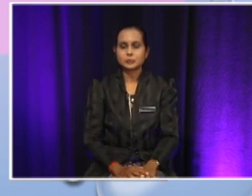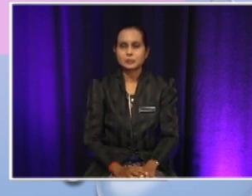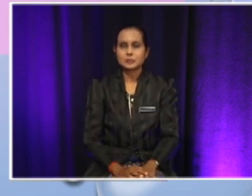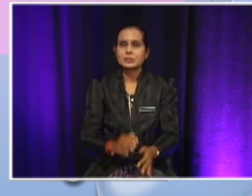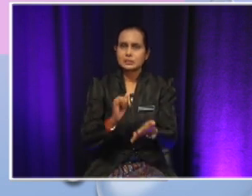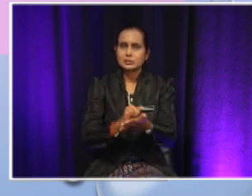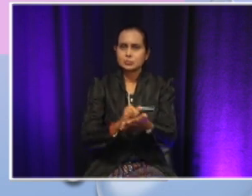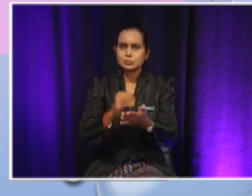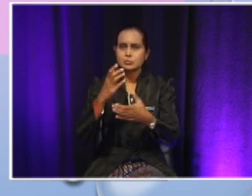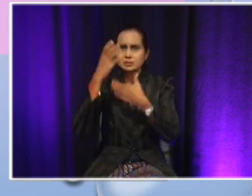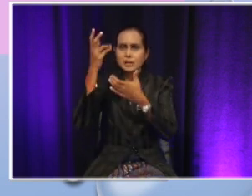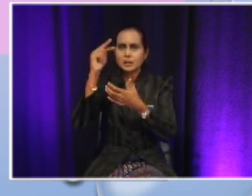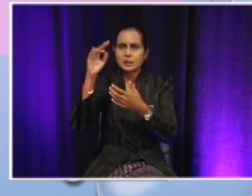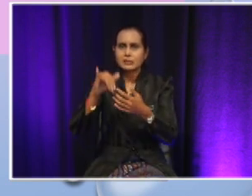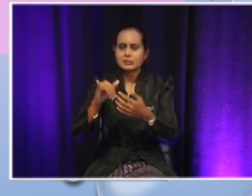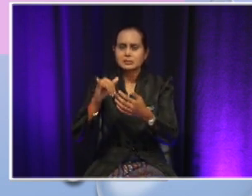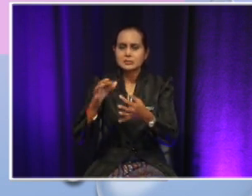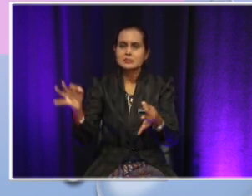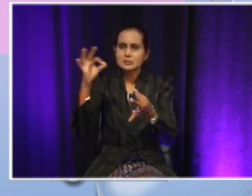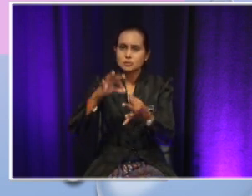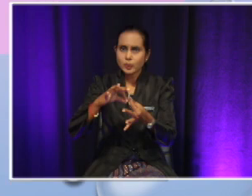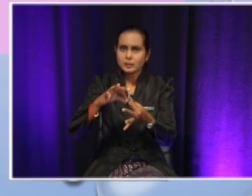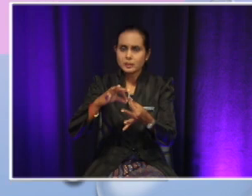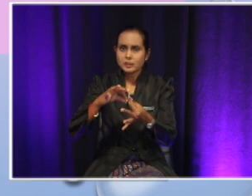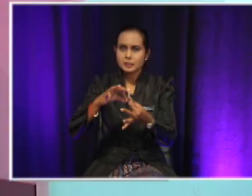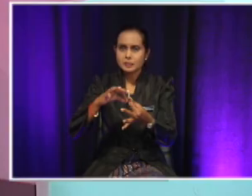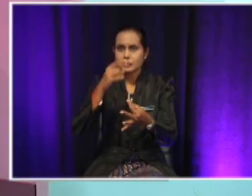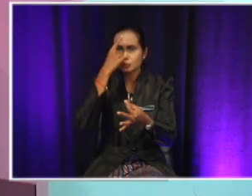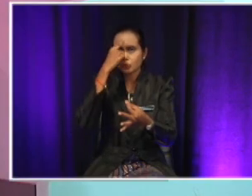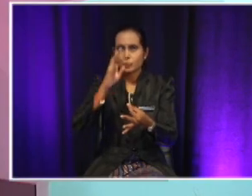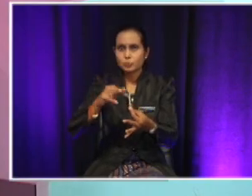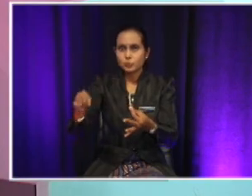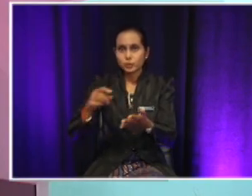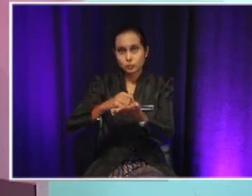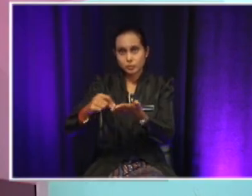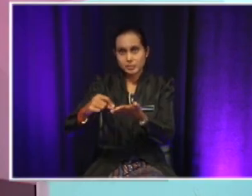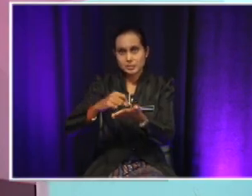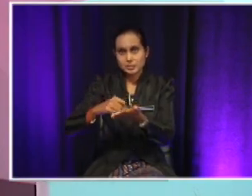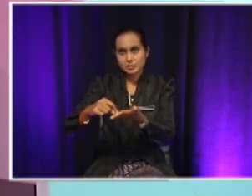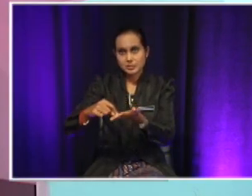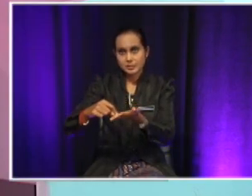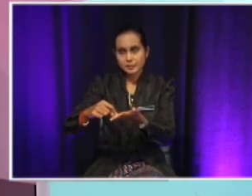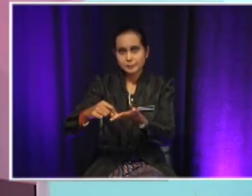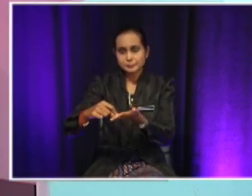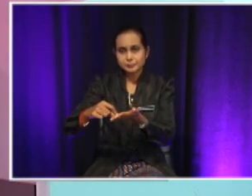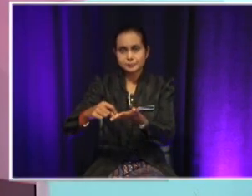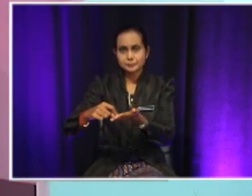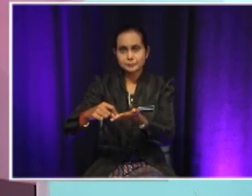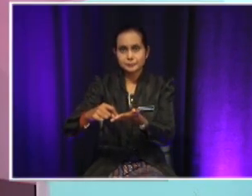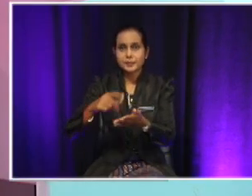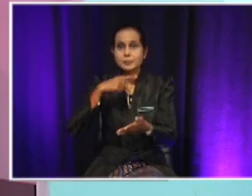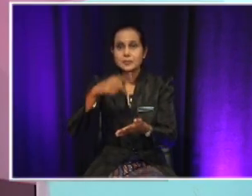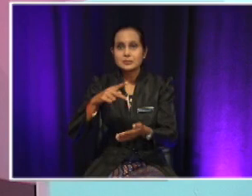yang paling sesuai, yang paling elok untuk murid-murid tuliskan. Okey. Saya kata tadi,